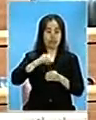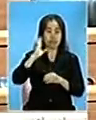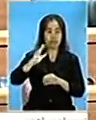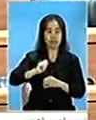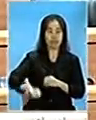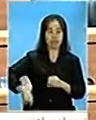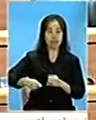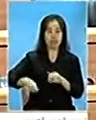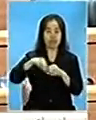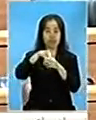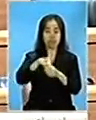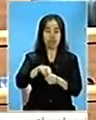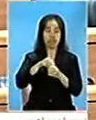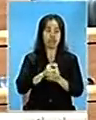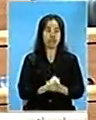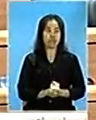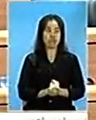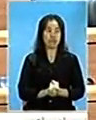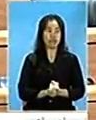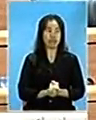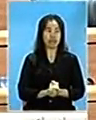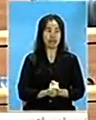รท่านประธานครับ